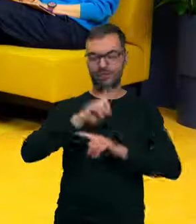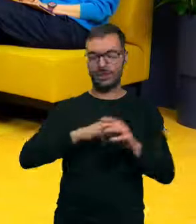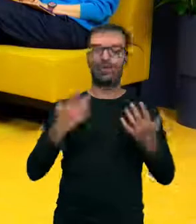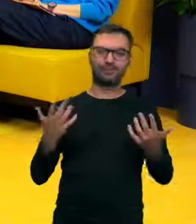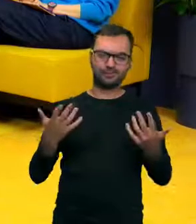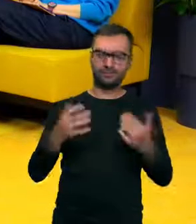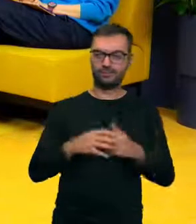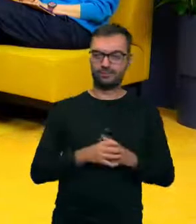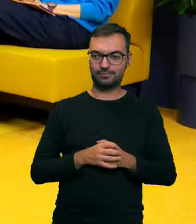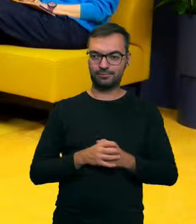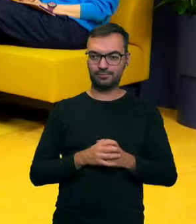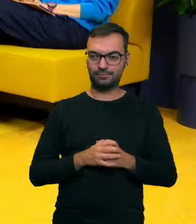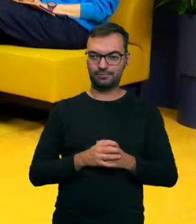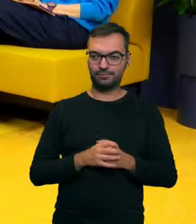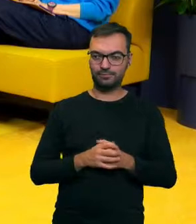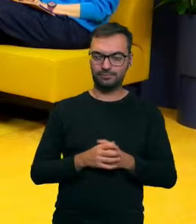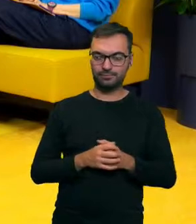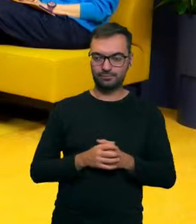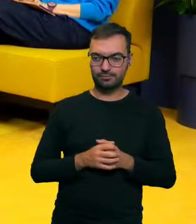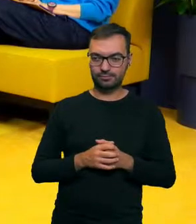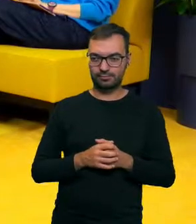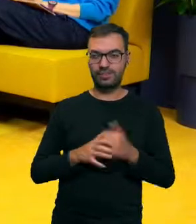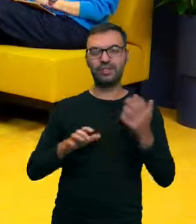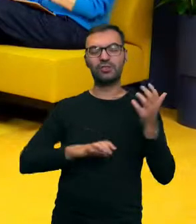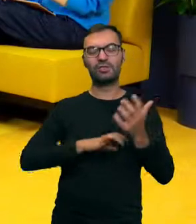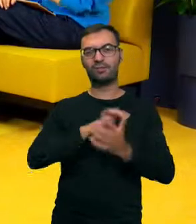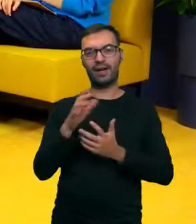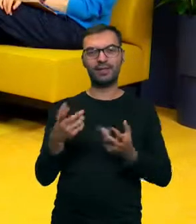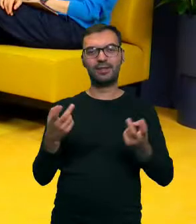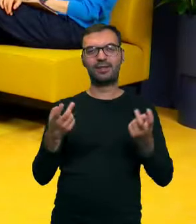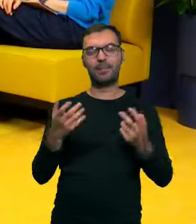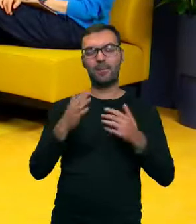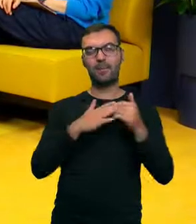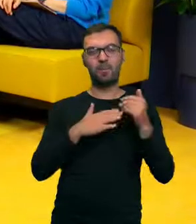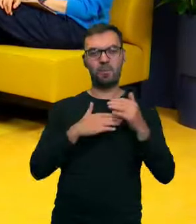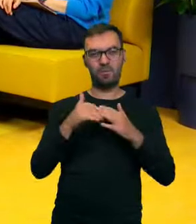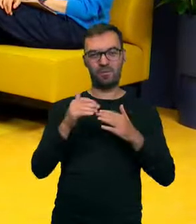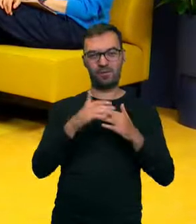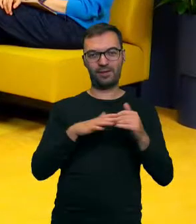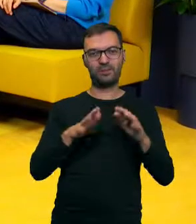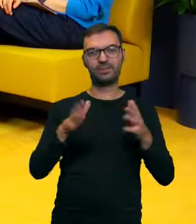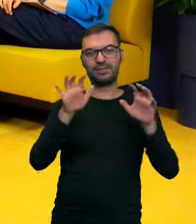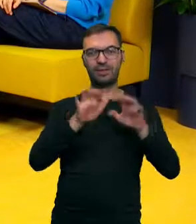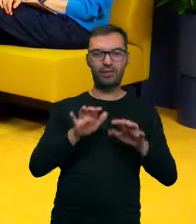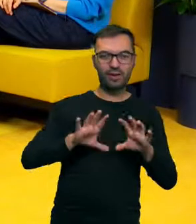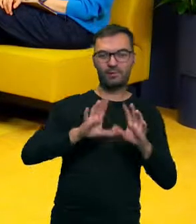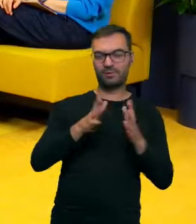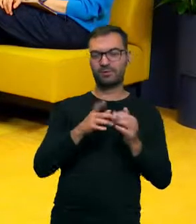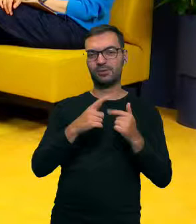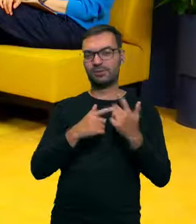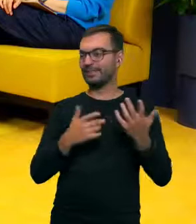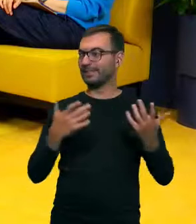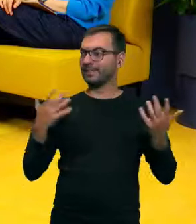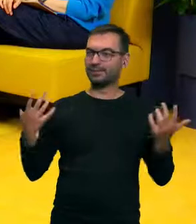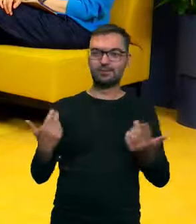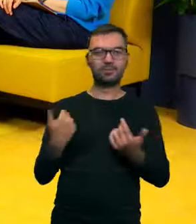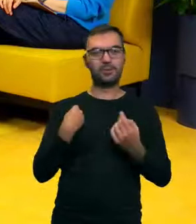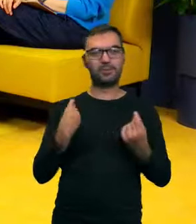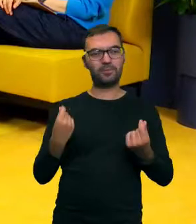Natomiast wiesz, w ogóle jakby budowanie tego świata na poziomie scenograficznym no było dosyć takim